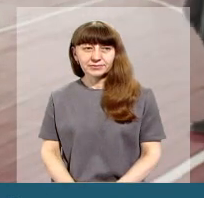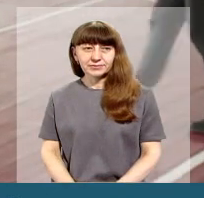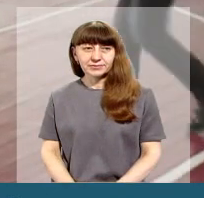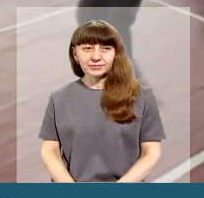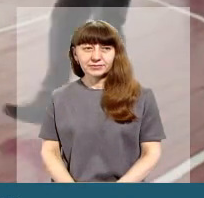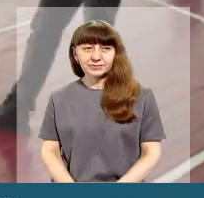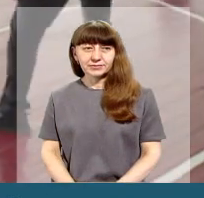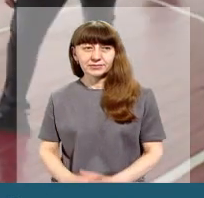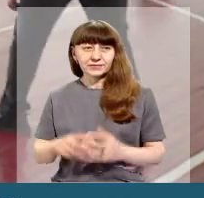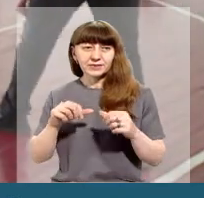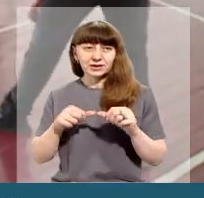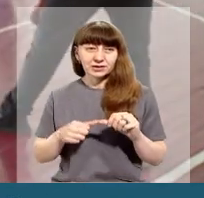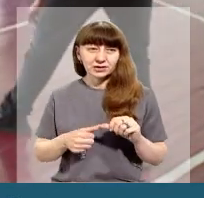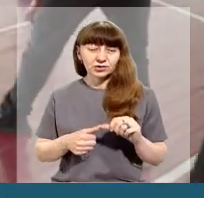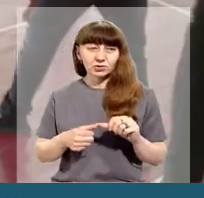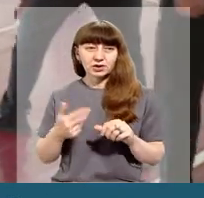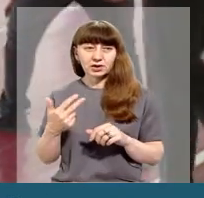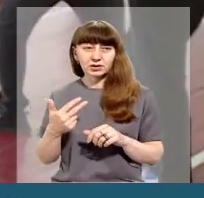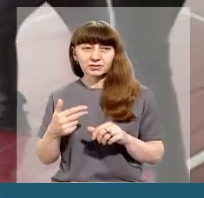я регулярно